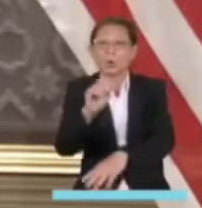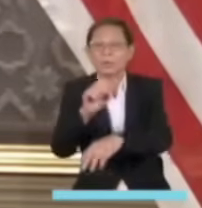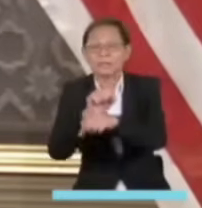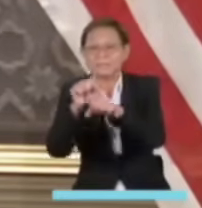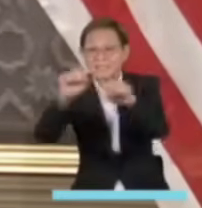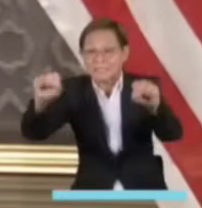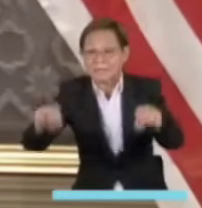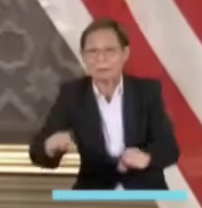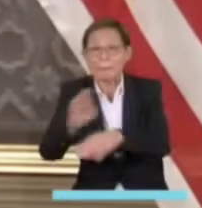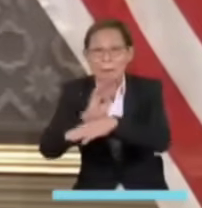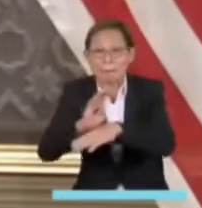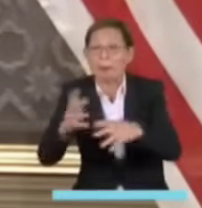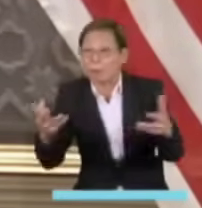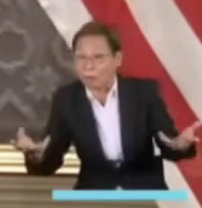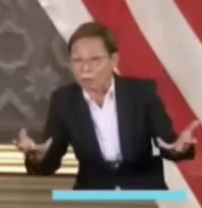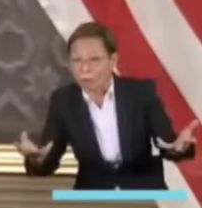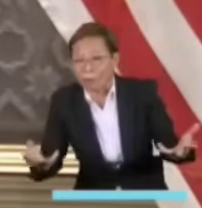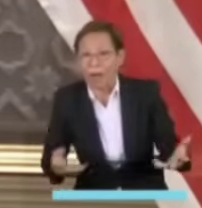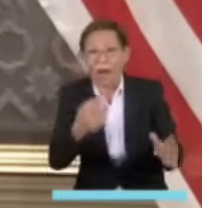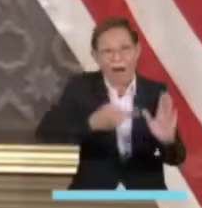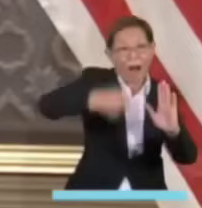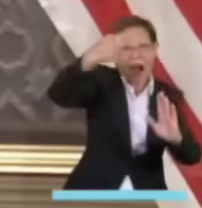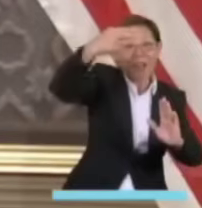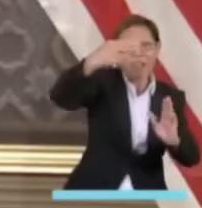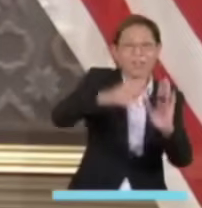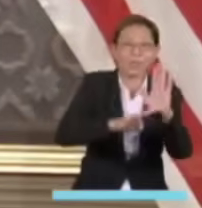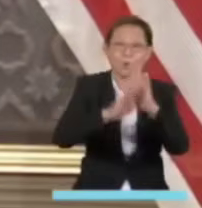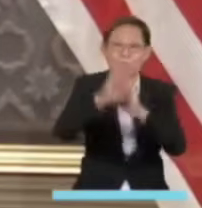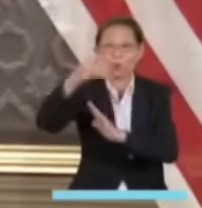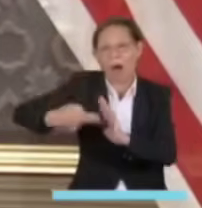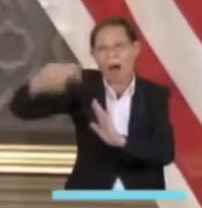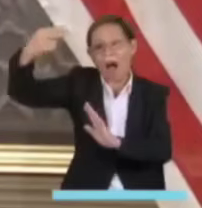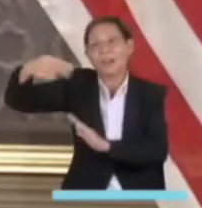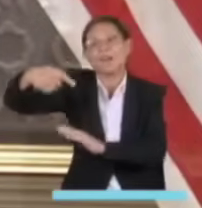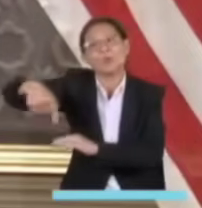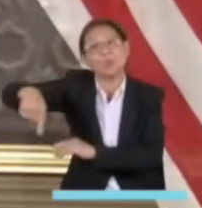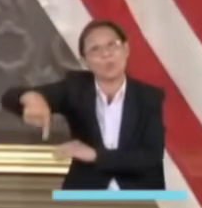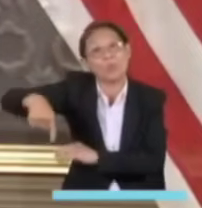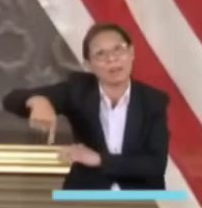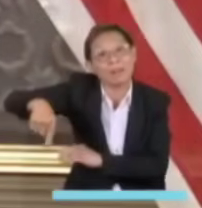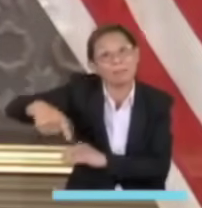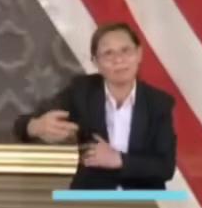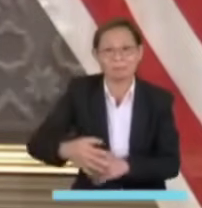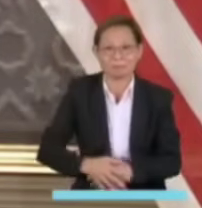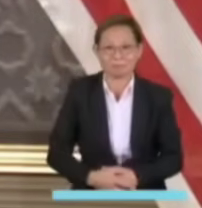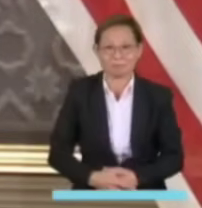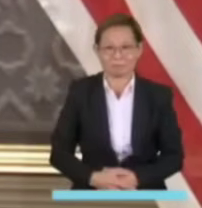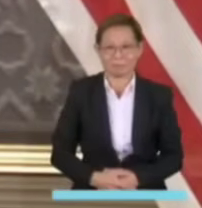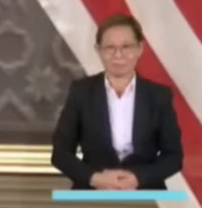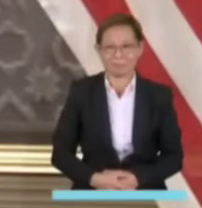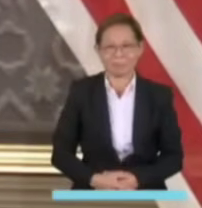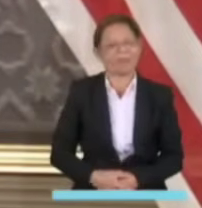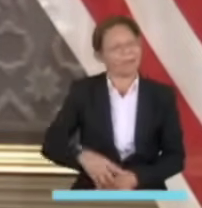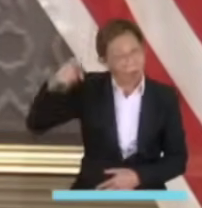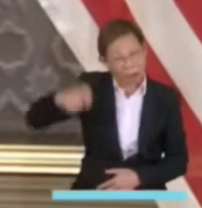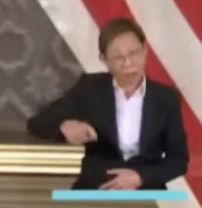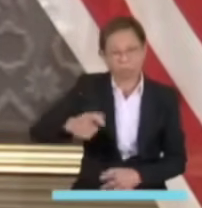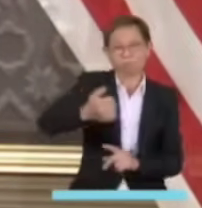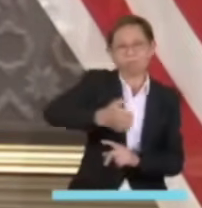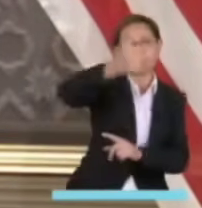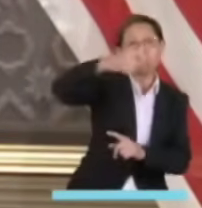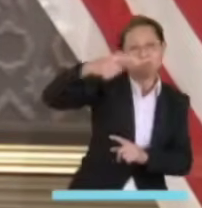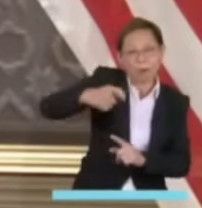disebut high growth, high value, atau pertumbuhan nilai tinggi yang harus